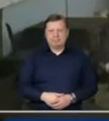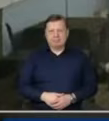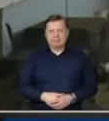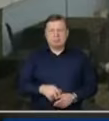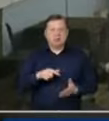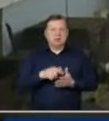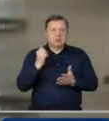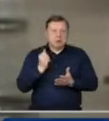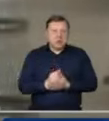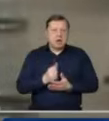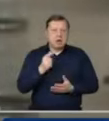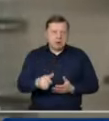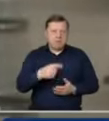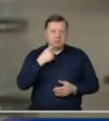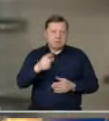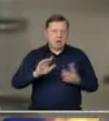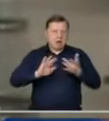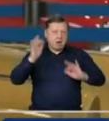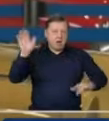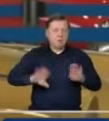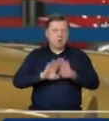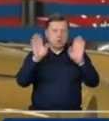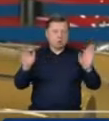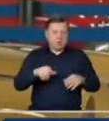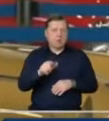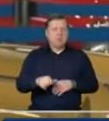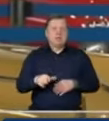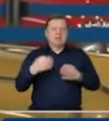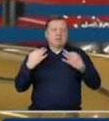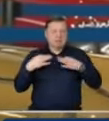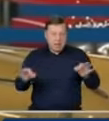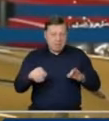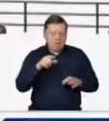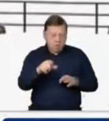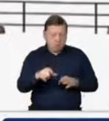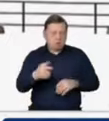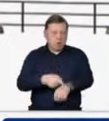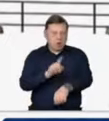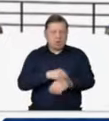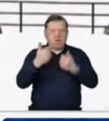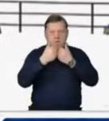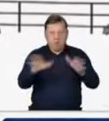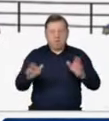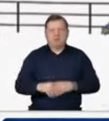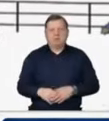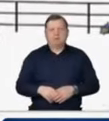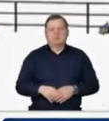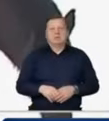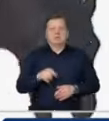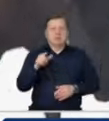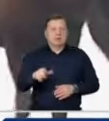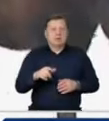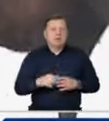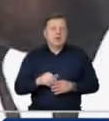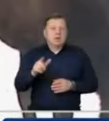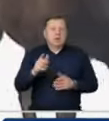Znowu błyszczą im maski. Po przymusowym postoju Muzeum Motoryzacji w Poznaniu otworzyło się dla zwiedzających. Czas wyźrebień u chucułów. W